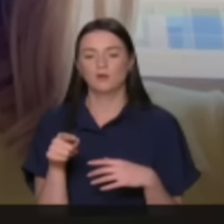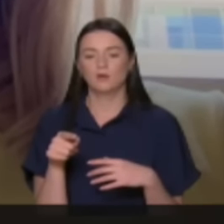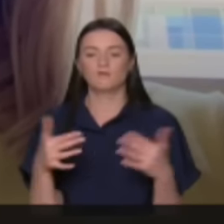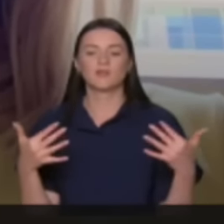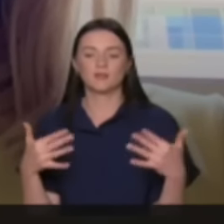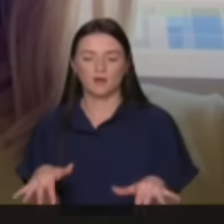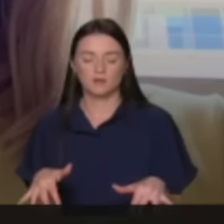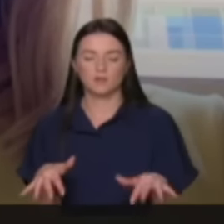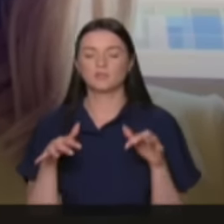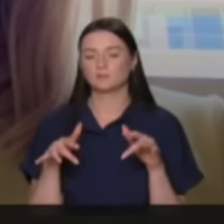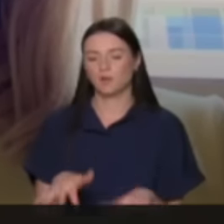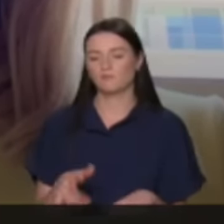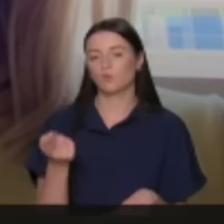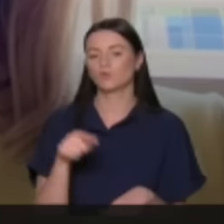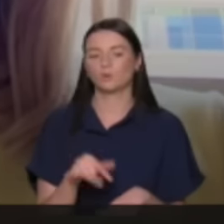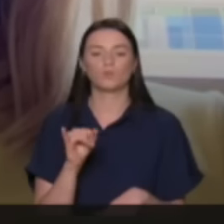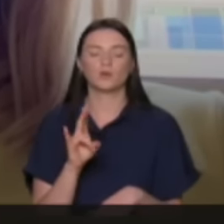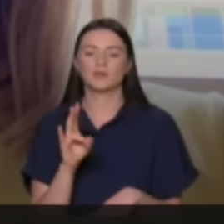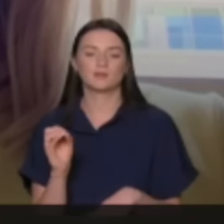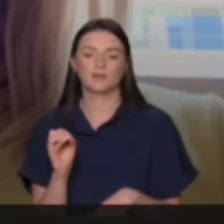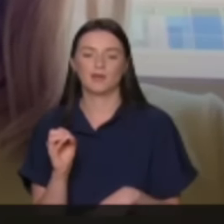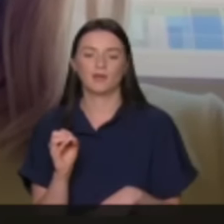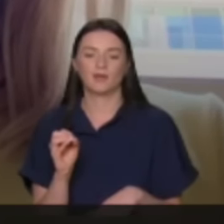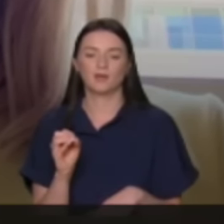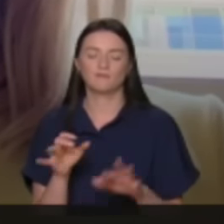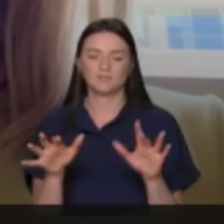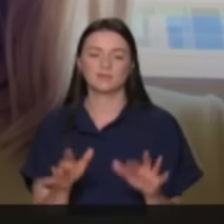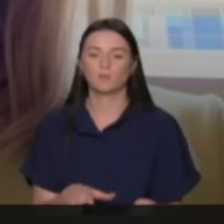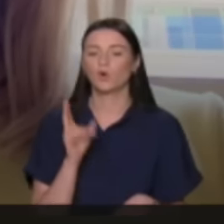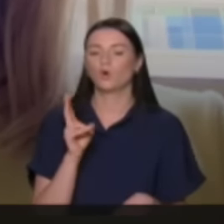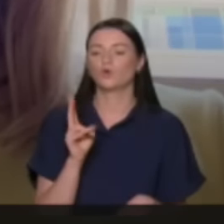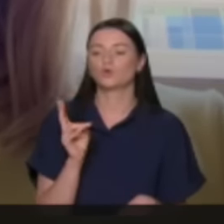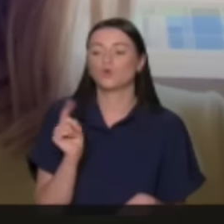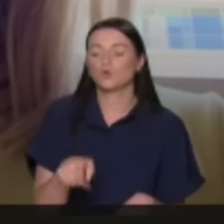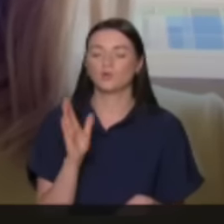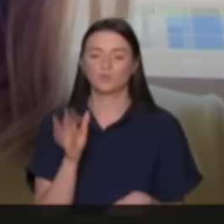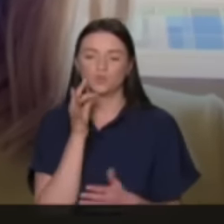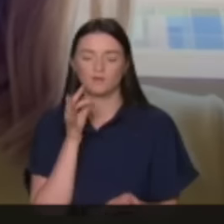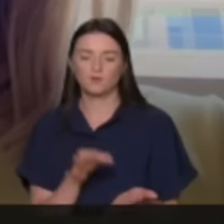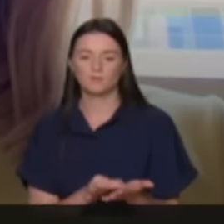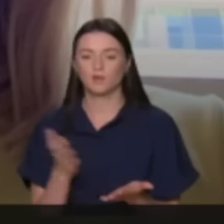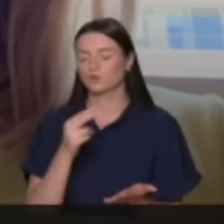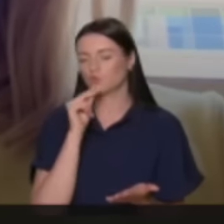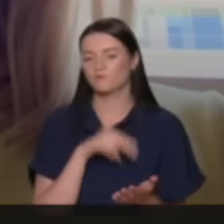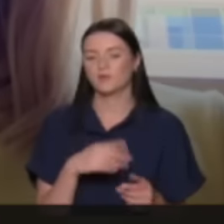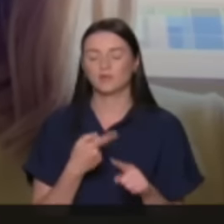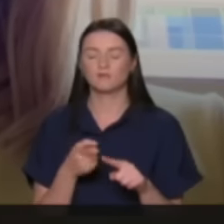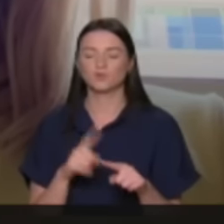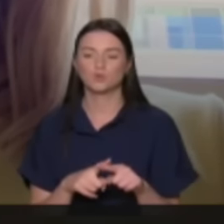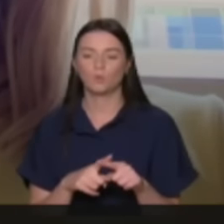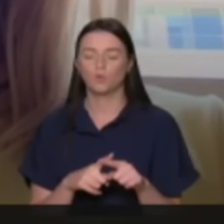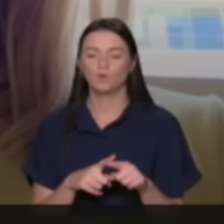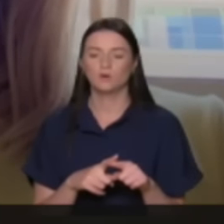втратили справу, тому її не відцифровували. Хто тоді буде відповідати, якщо винен у цьому,